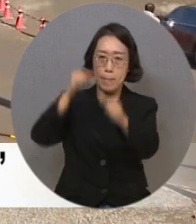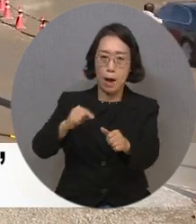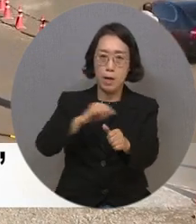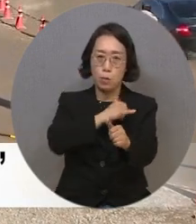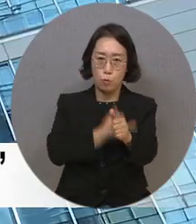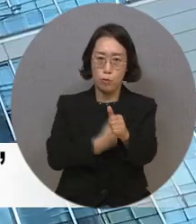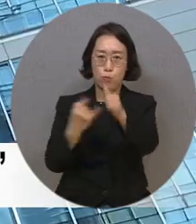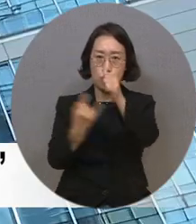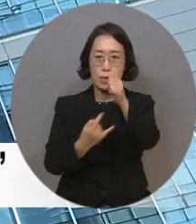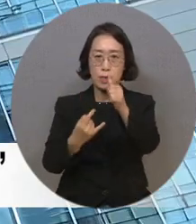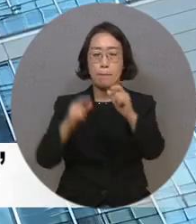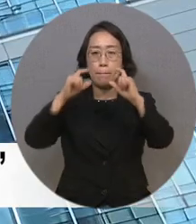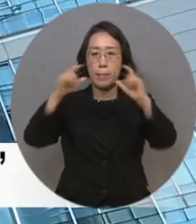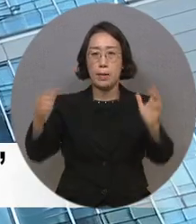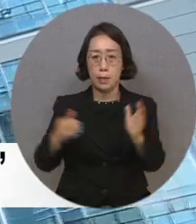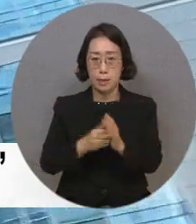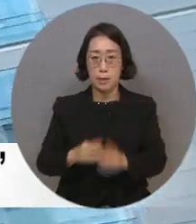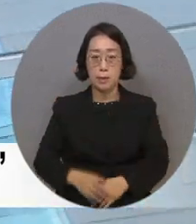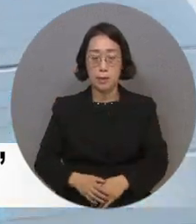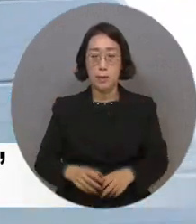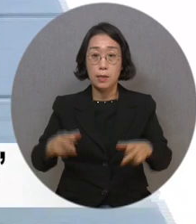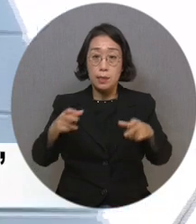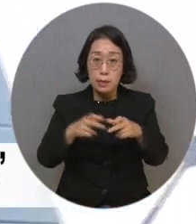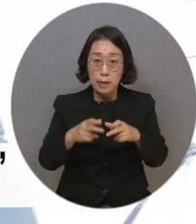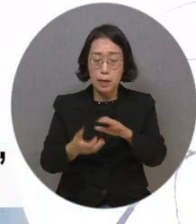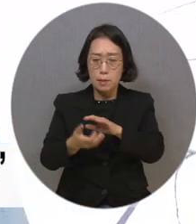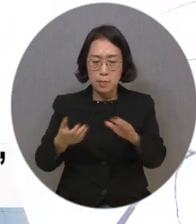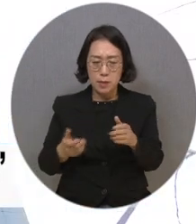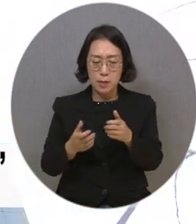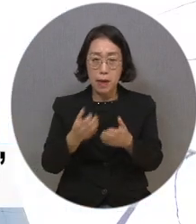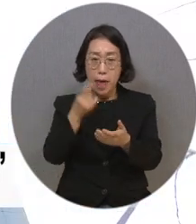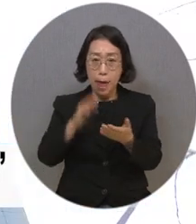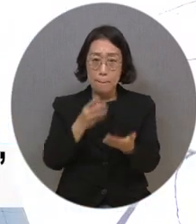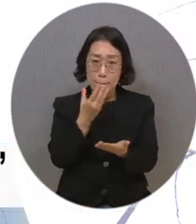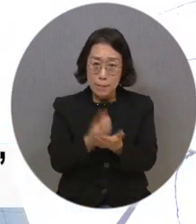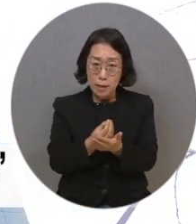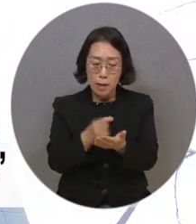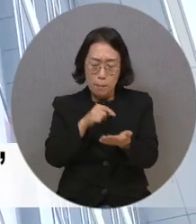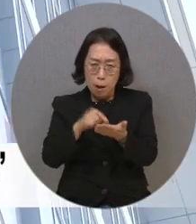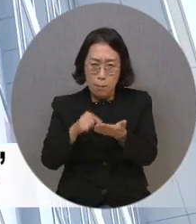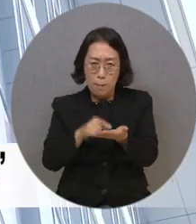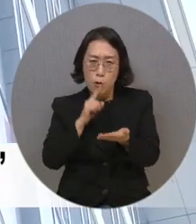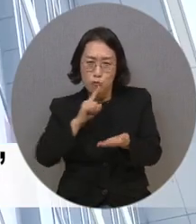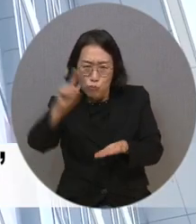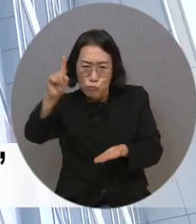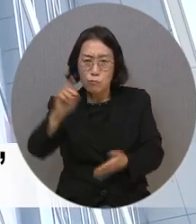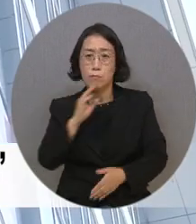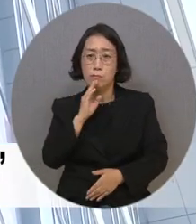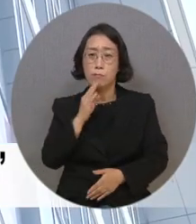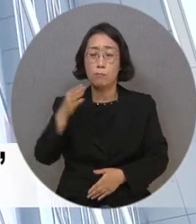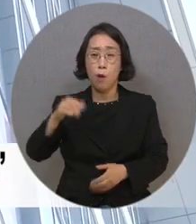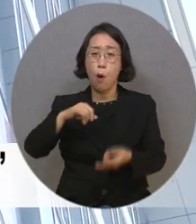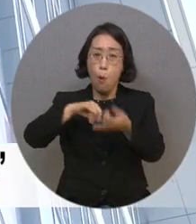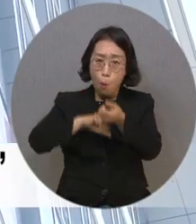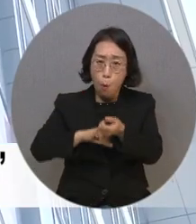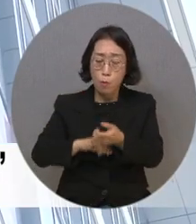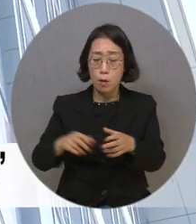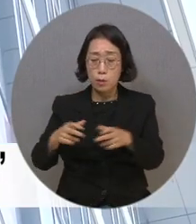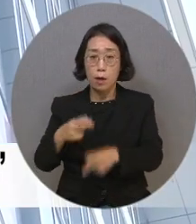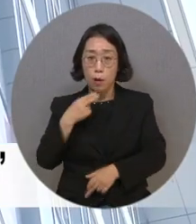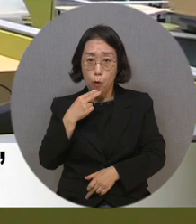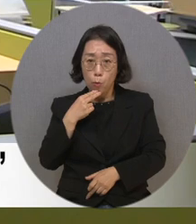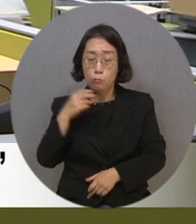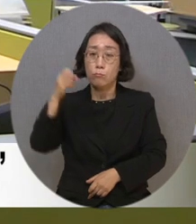나왔습니다. 인권위는 장애인의 경우 사전 주문을 위해서 스마트폰 앱을 사용해야 하지만 비장애인은 스마트폰